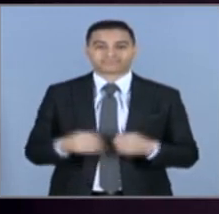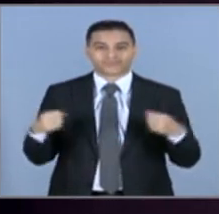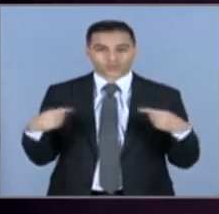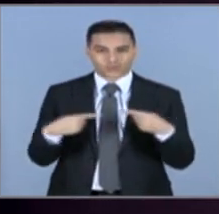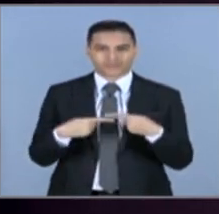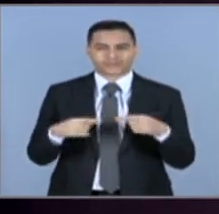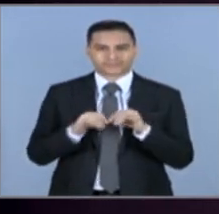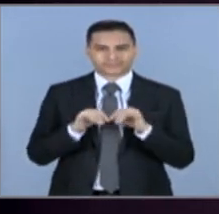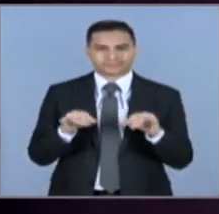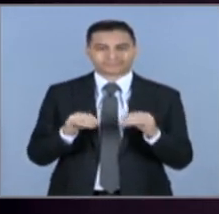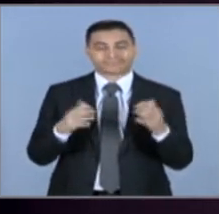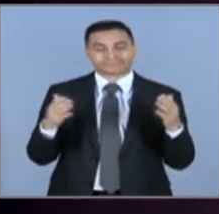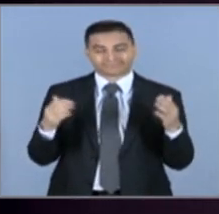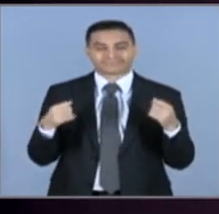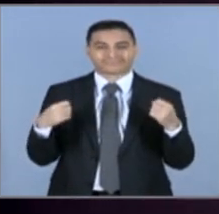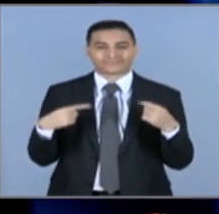سويتش.